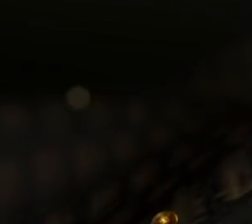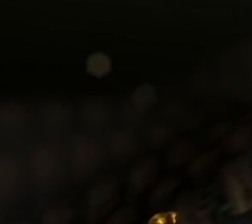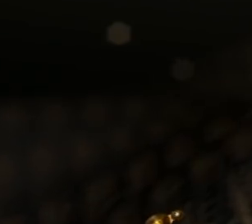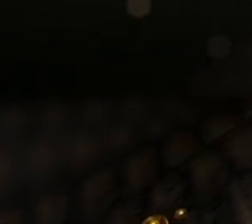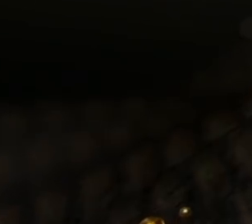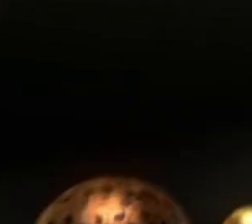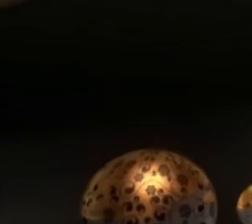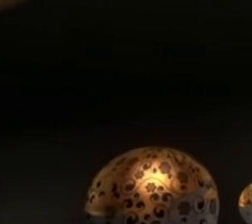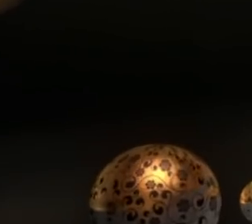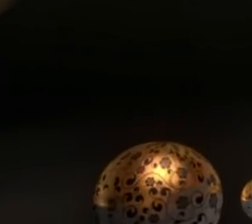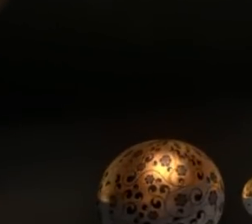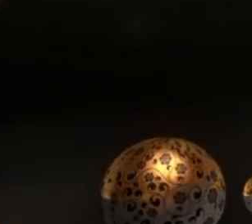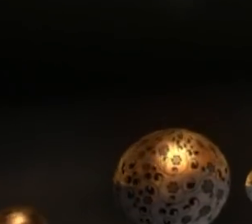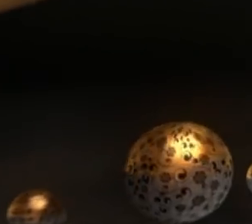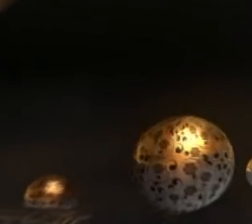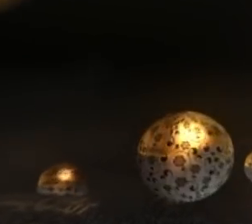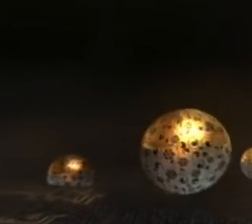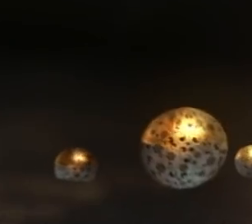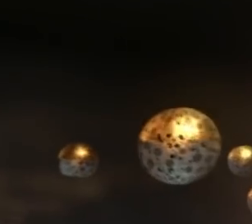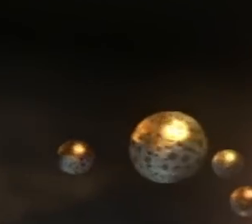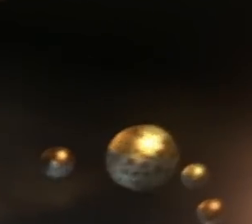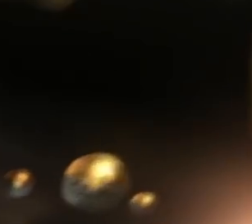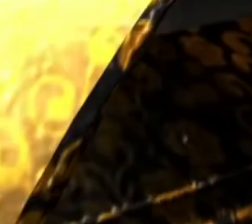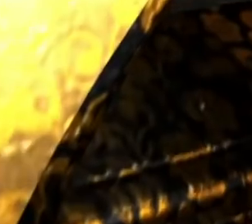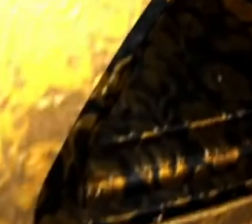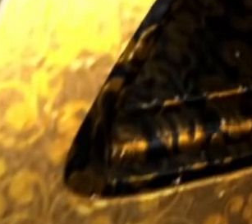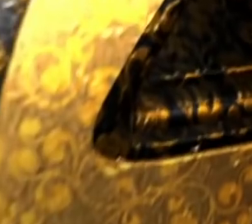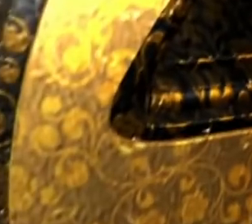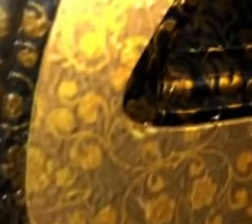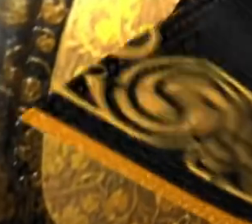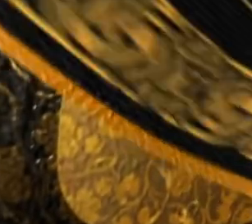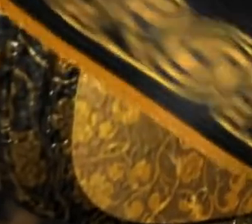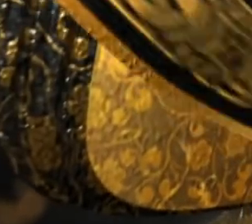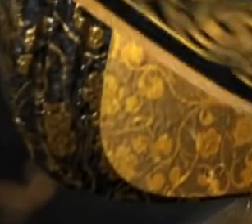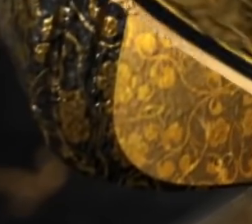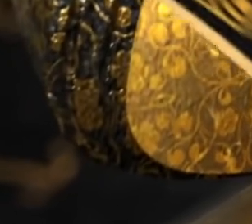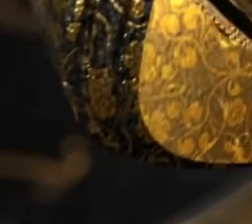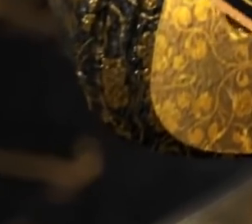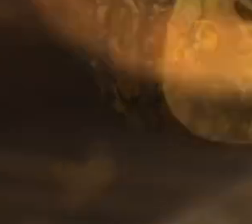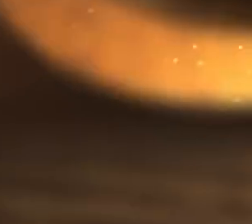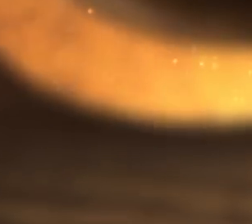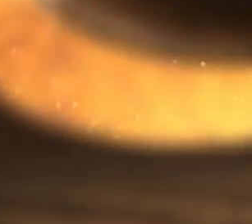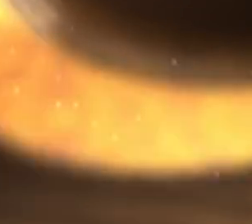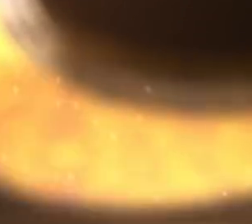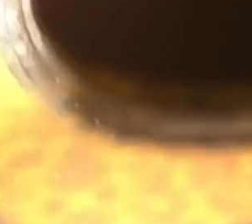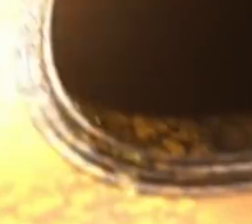وَمَا أَرْسَلْنَا مِن قَبْلِكَ إِلَّا رِجَالًا نُوحِي